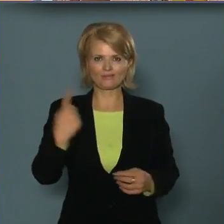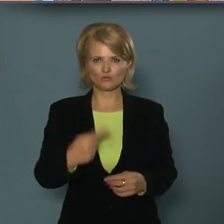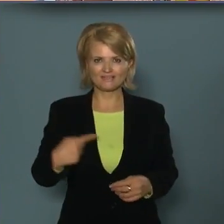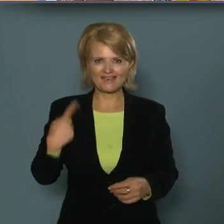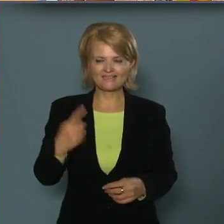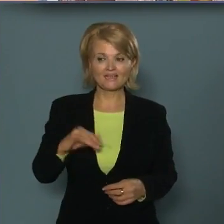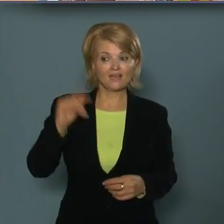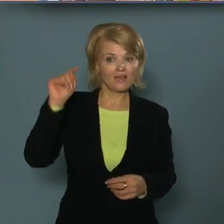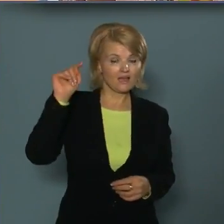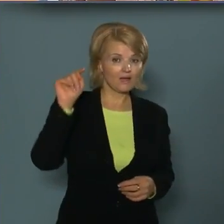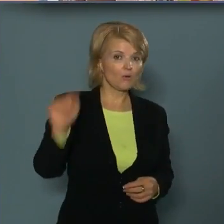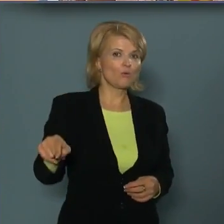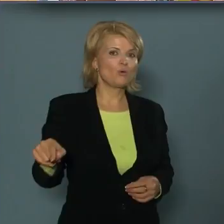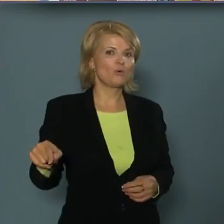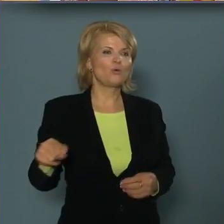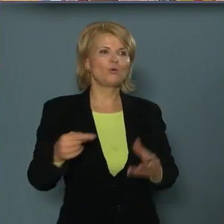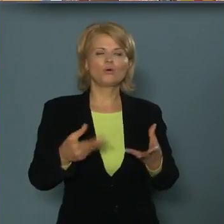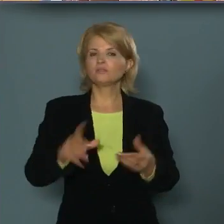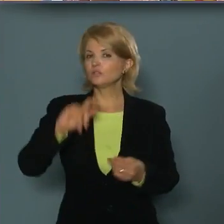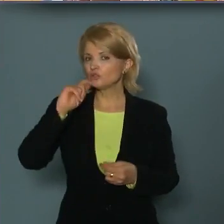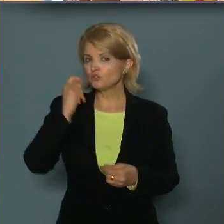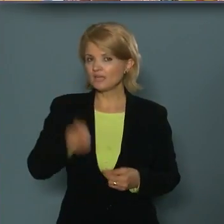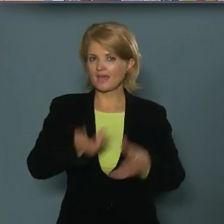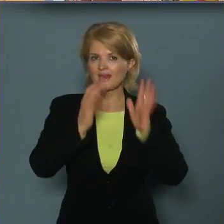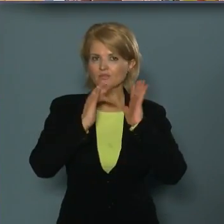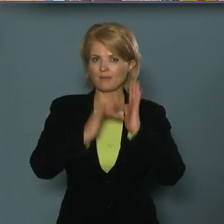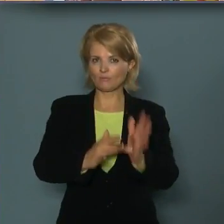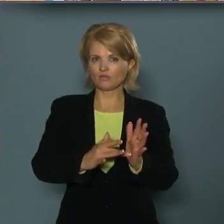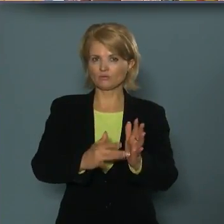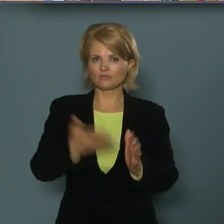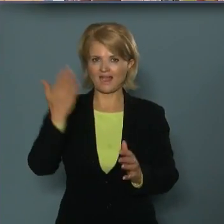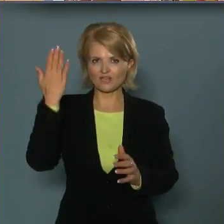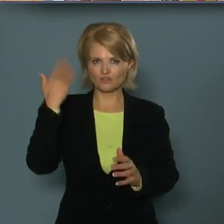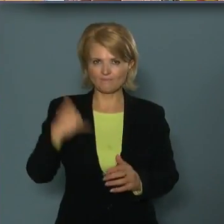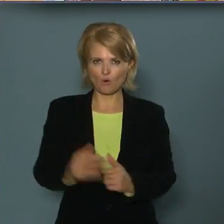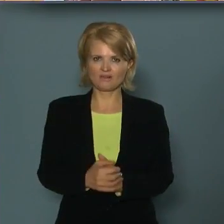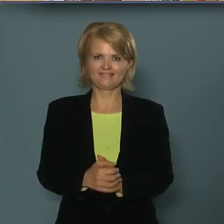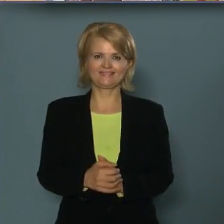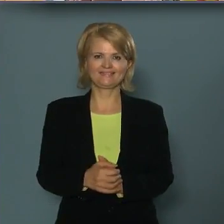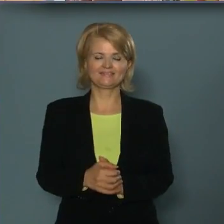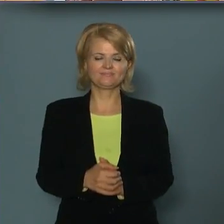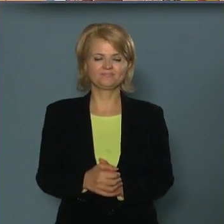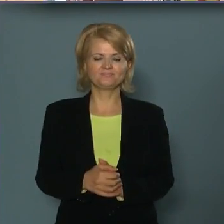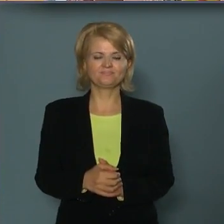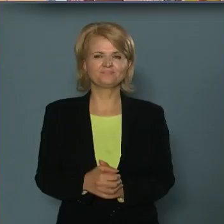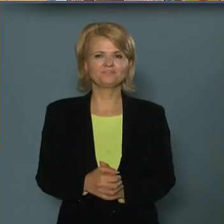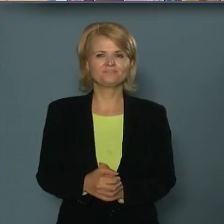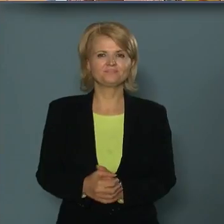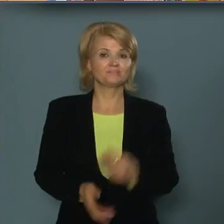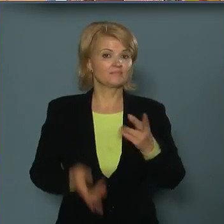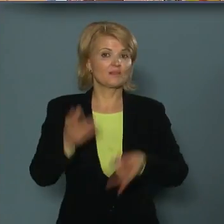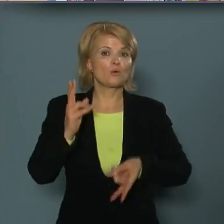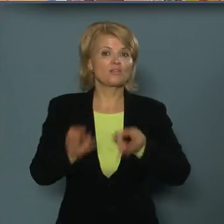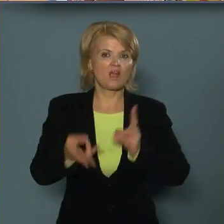és ott egy nagyon sikeres bemutatkozás történt. Hát részben úgy,